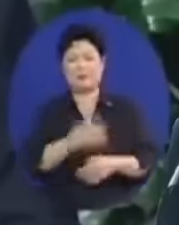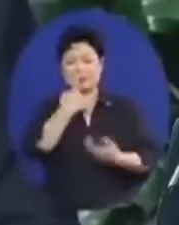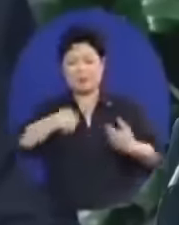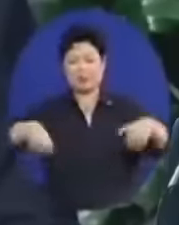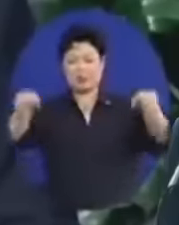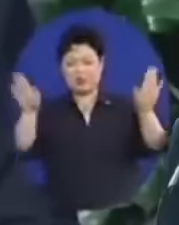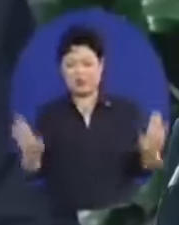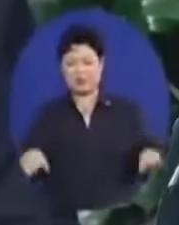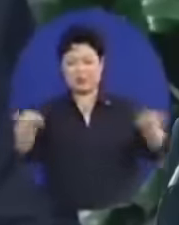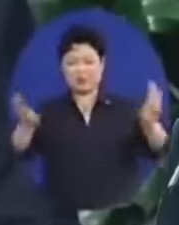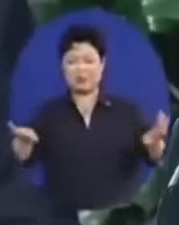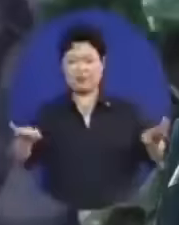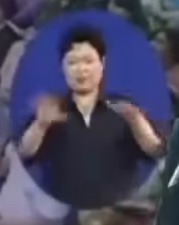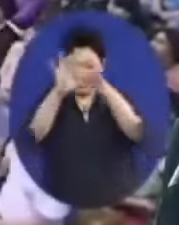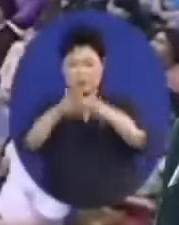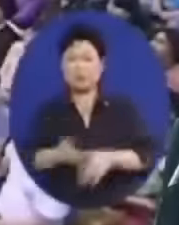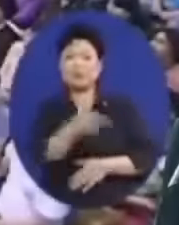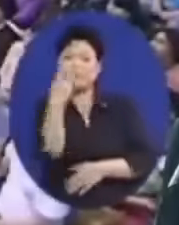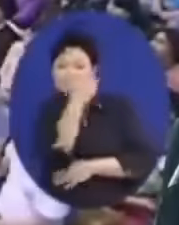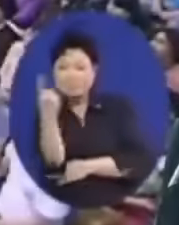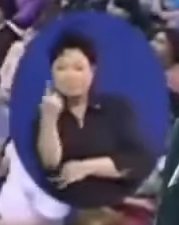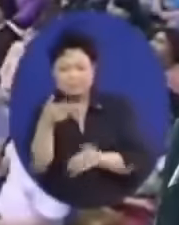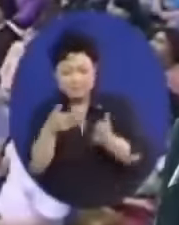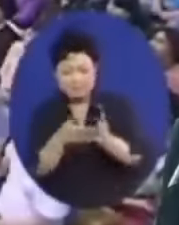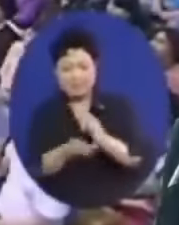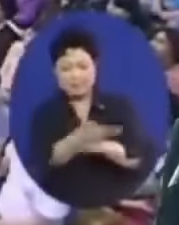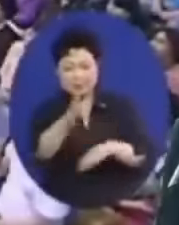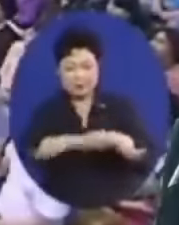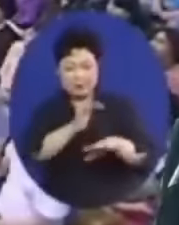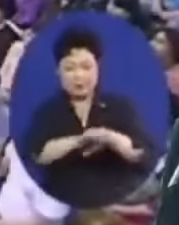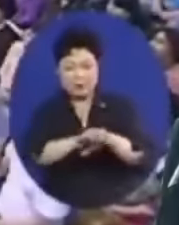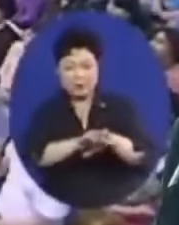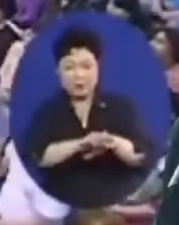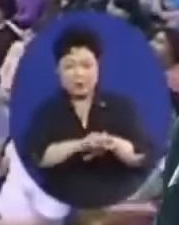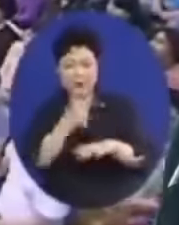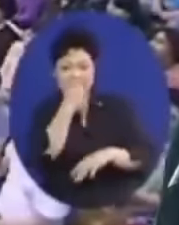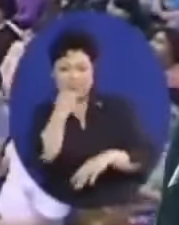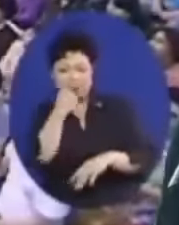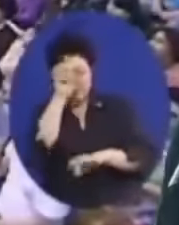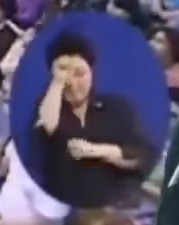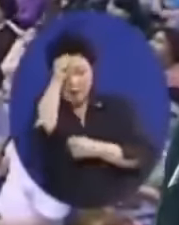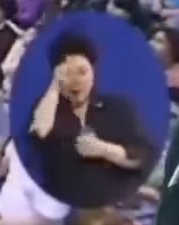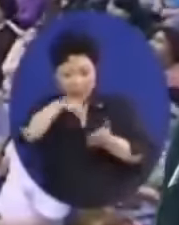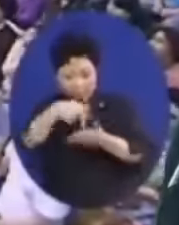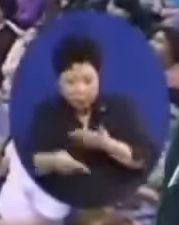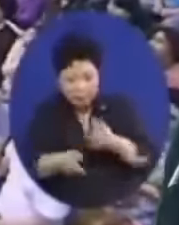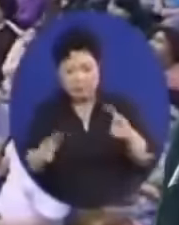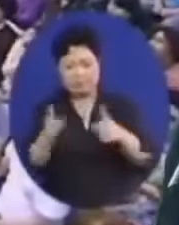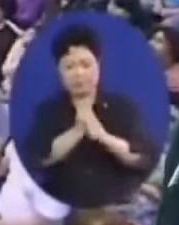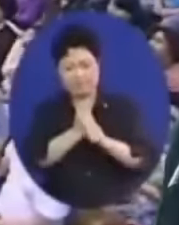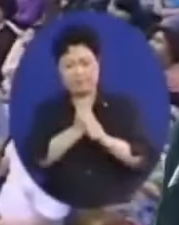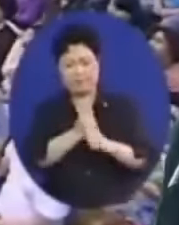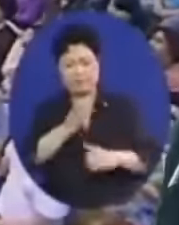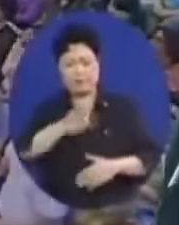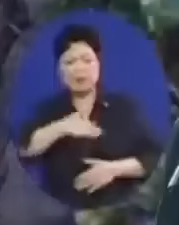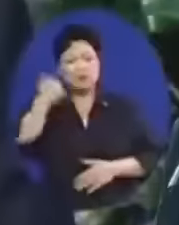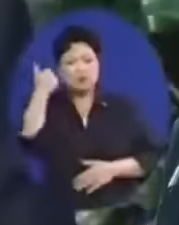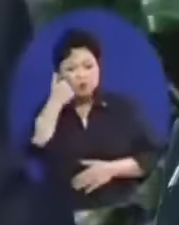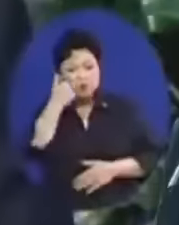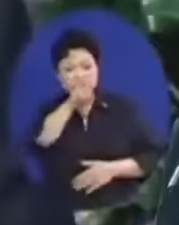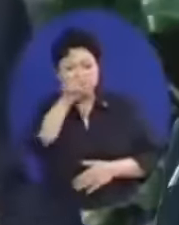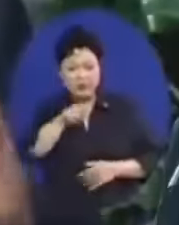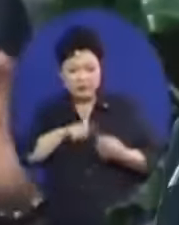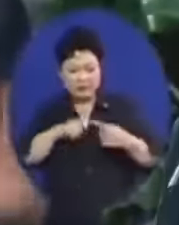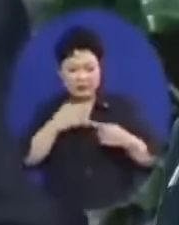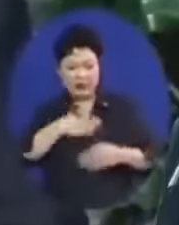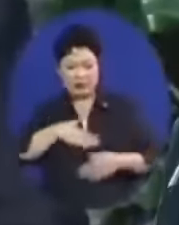천사를 보내서 여러분을 지켜주시고 그 손으로 여러분을 붙들어 발이 돌에 부딪히지 않게 말씀 만들어주는 것입니다. 자기의 정체성을 알기